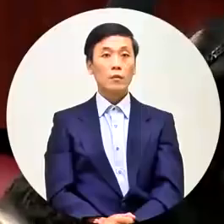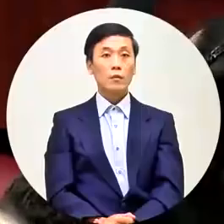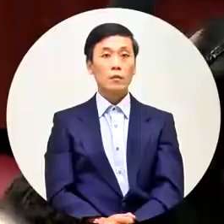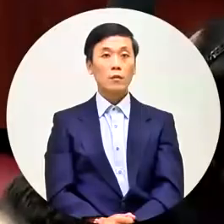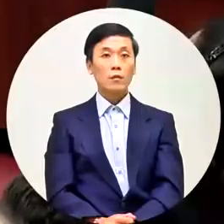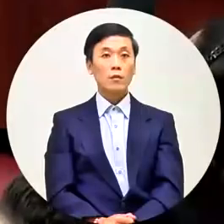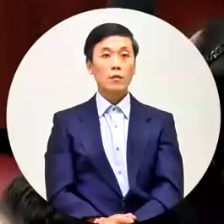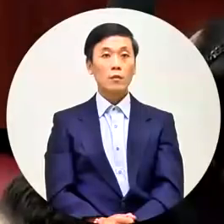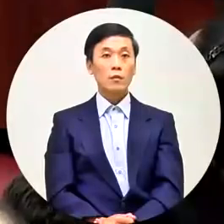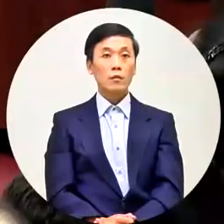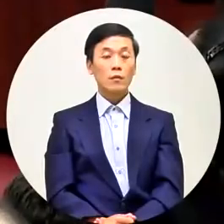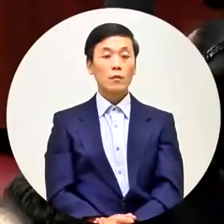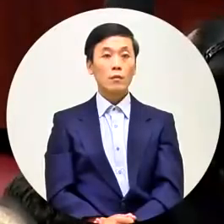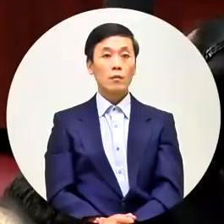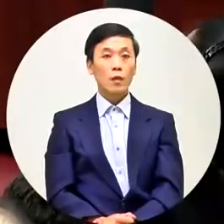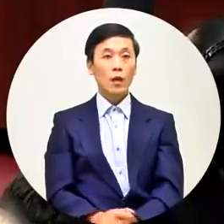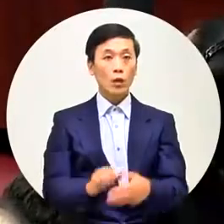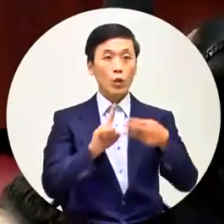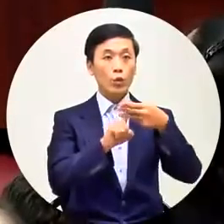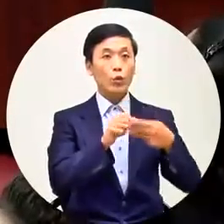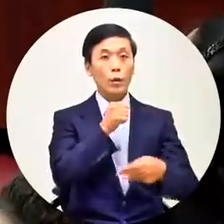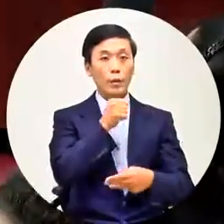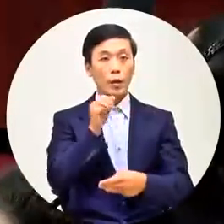主持人、宣誓人请复位。